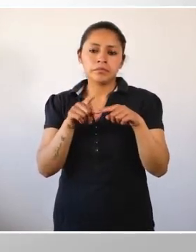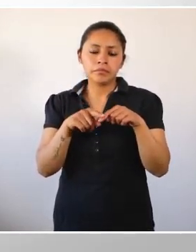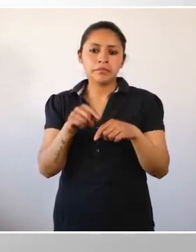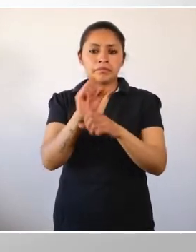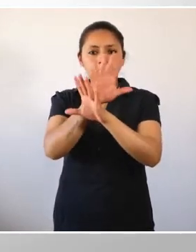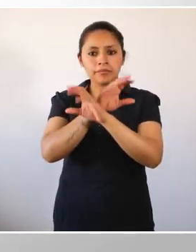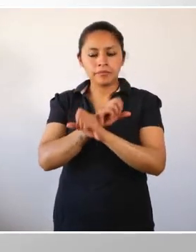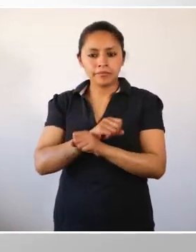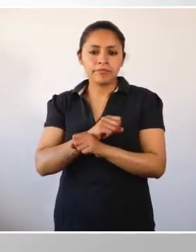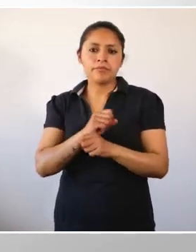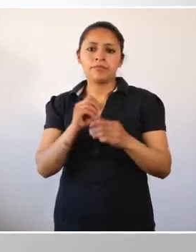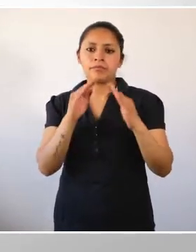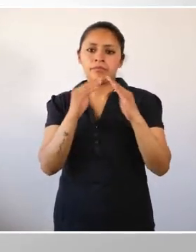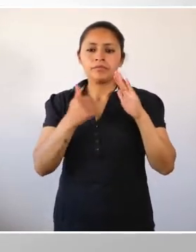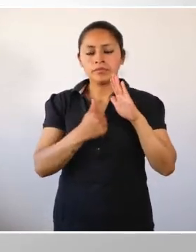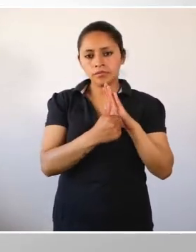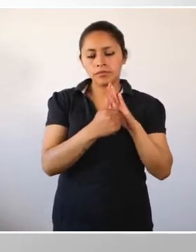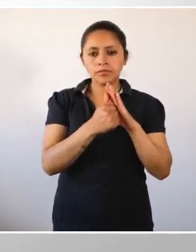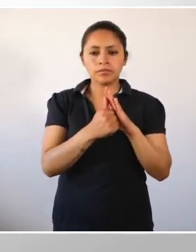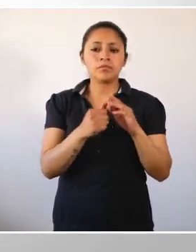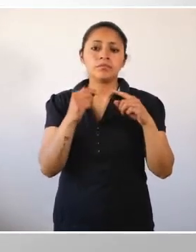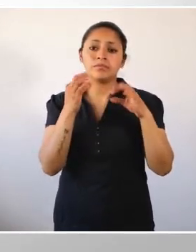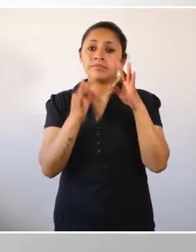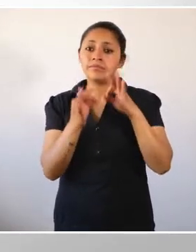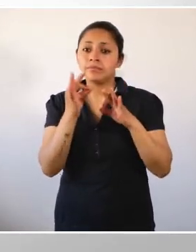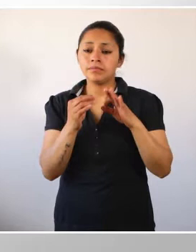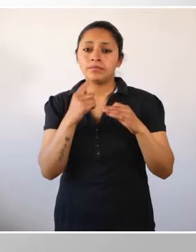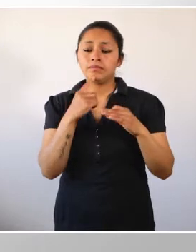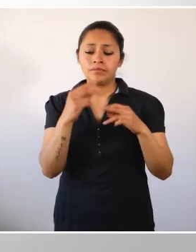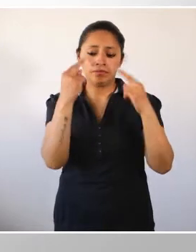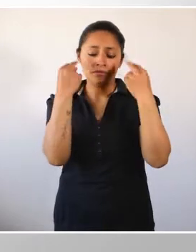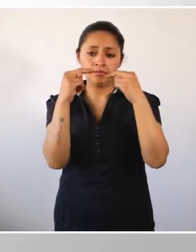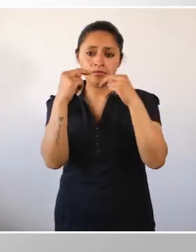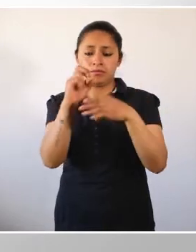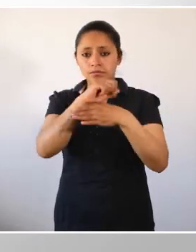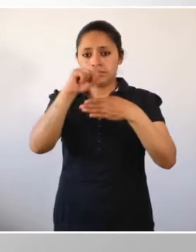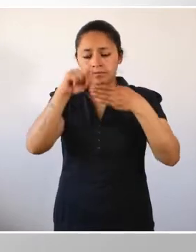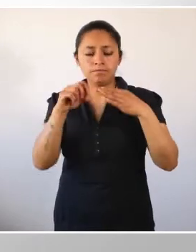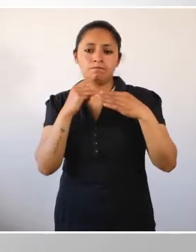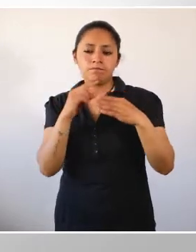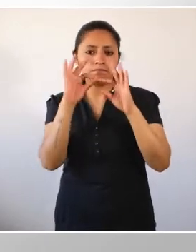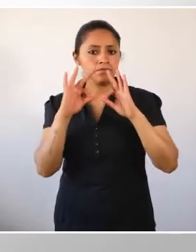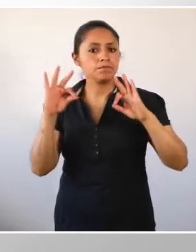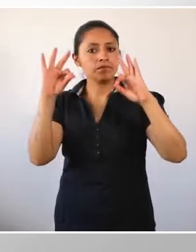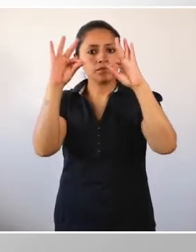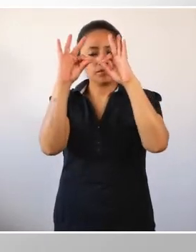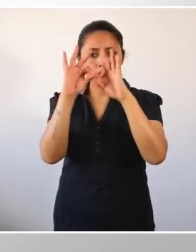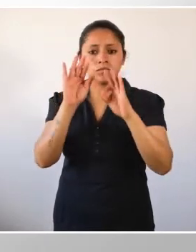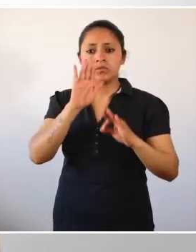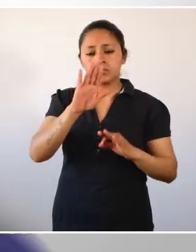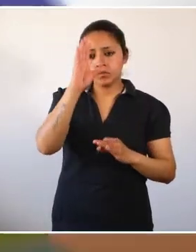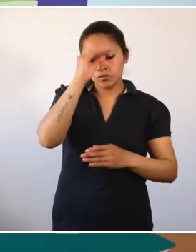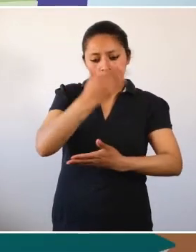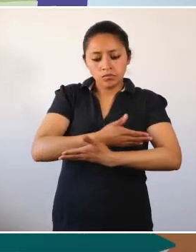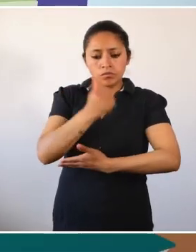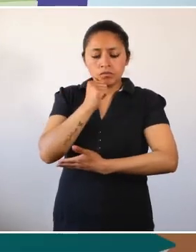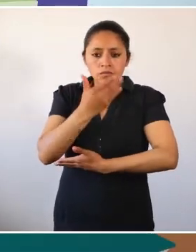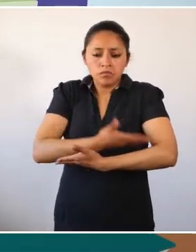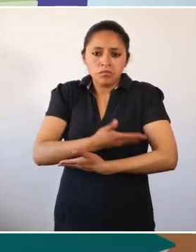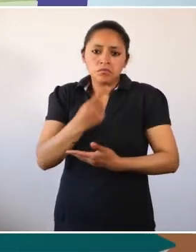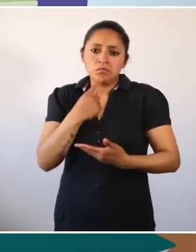yanapta pañapataki. Yateka sip kanyapakiwa kuarentena kepatja. Ukampisa secundaria ukankapchi ukaja. Hane